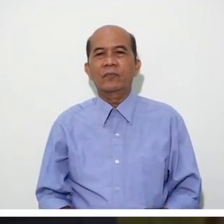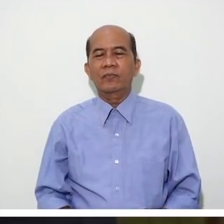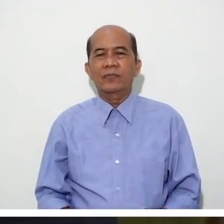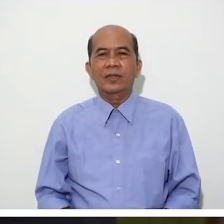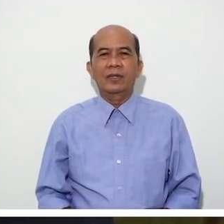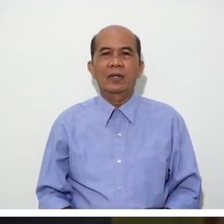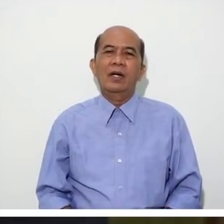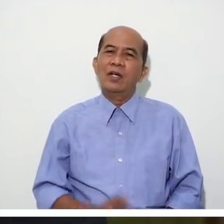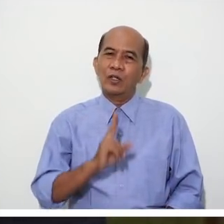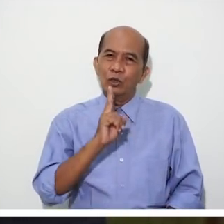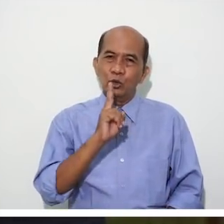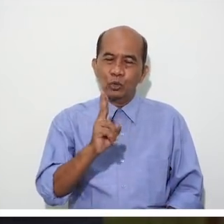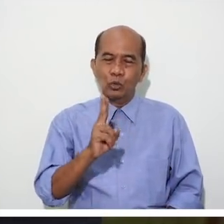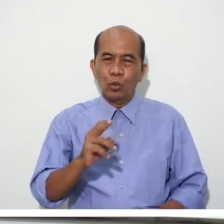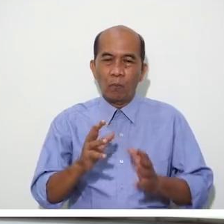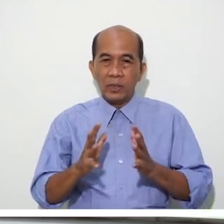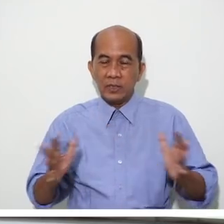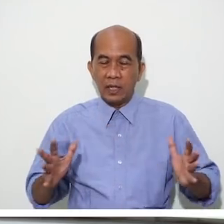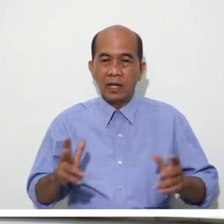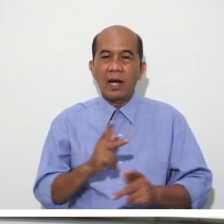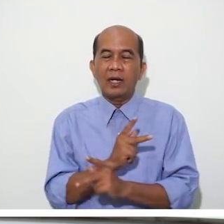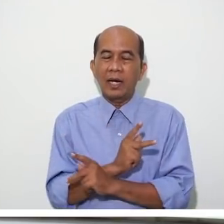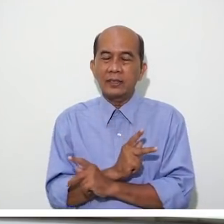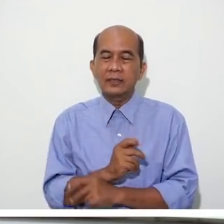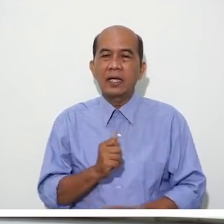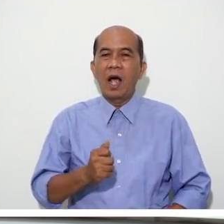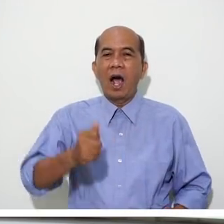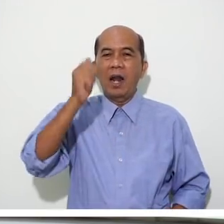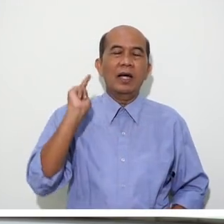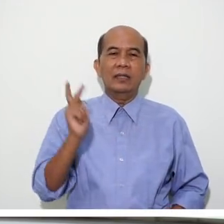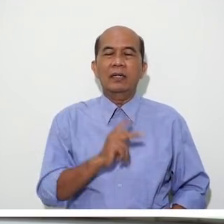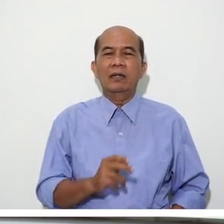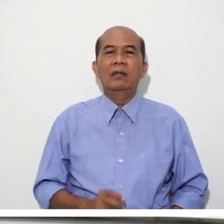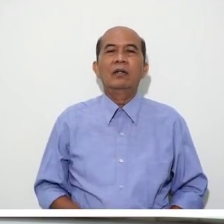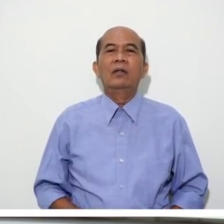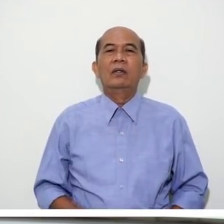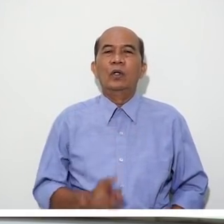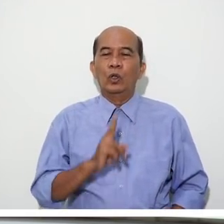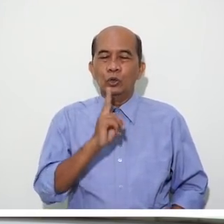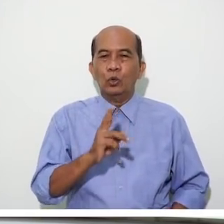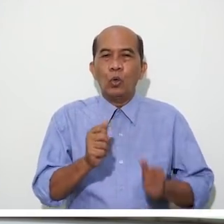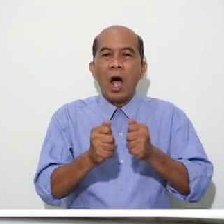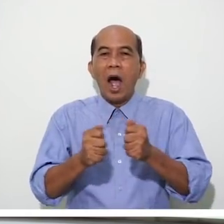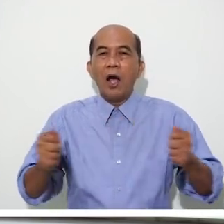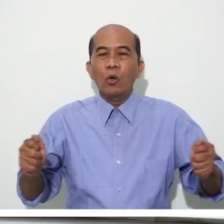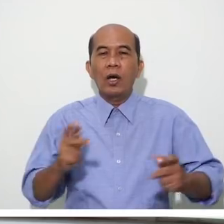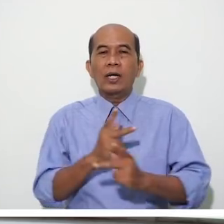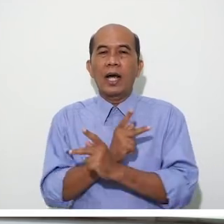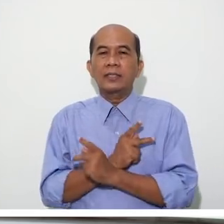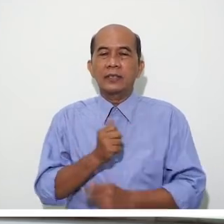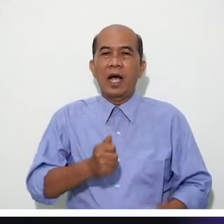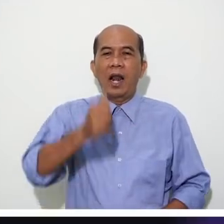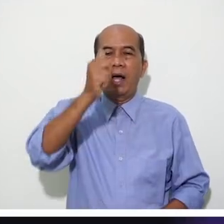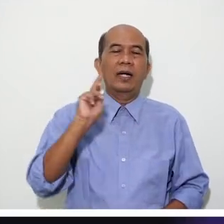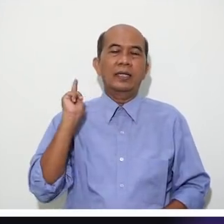Sungguh besar kasih Allah kita. Sungguh agung kasih Allah kita. Mari kita mengagungkan kasih Tuhan yang telah kita terima.